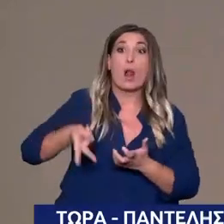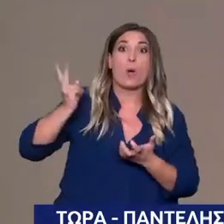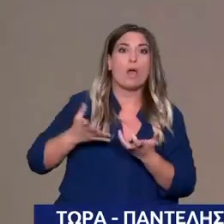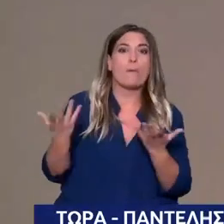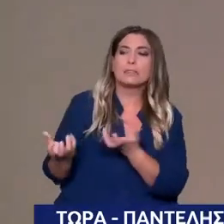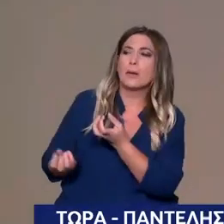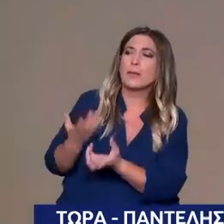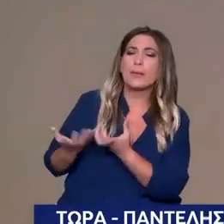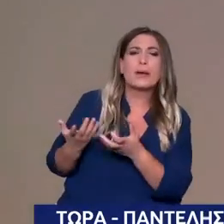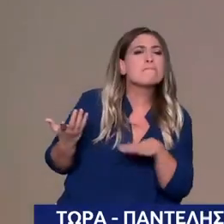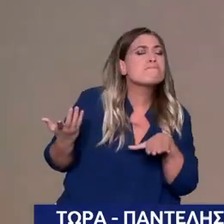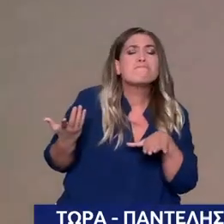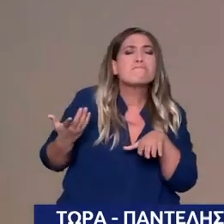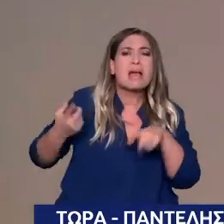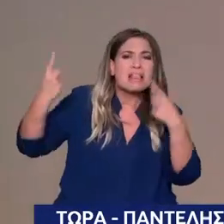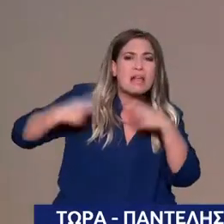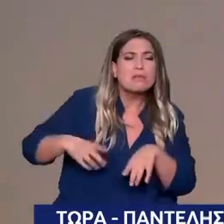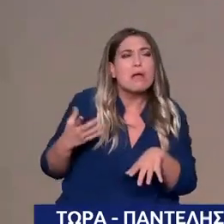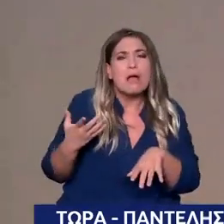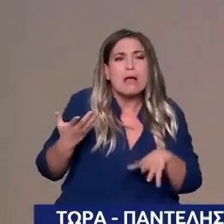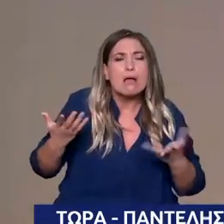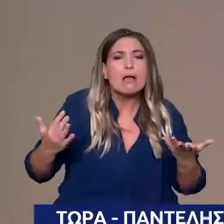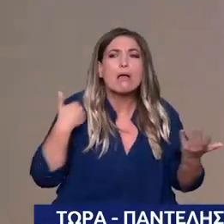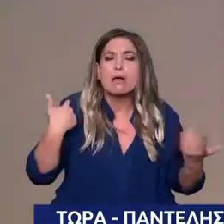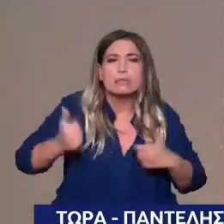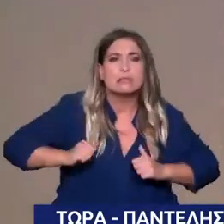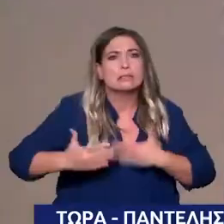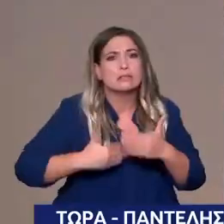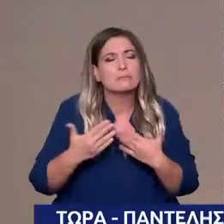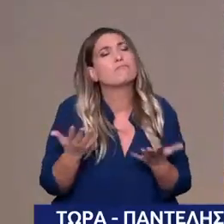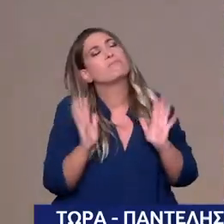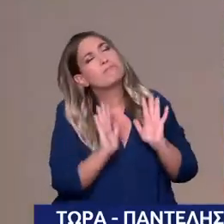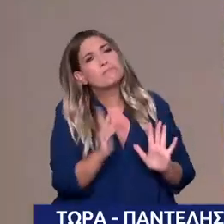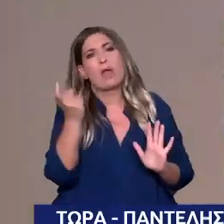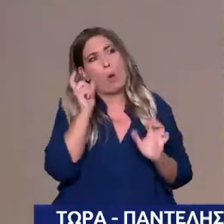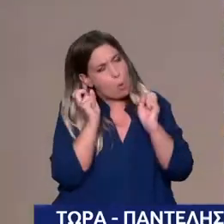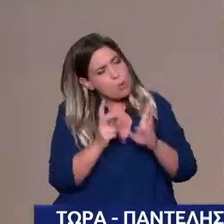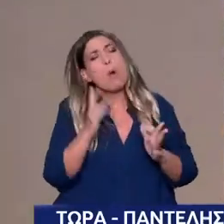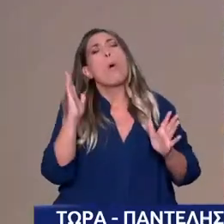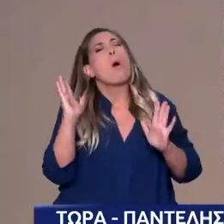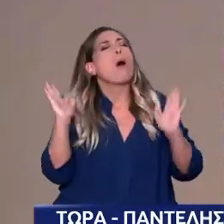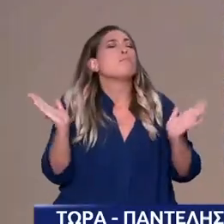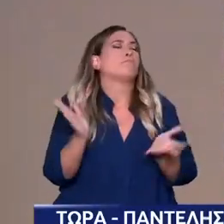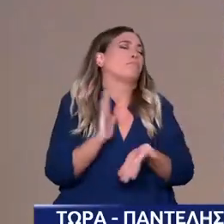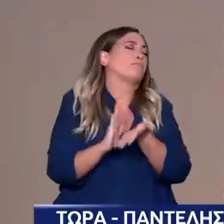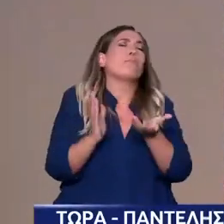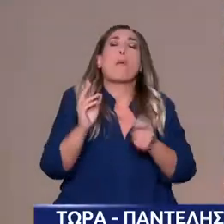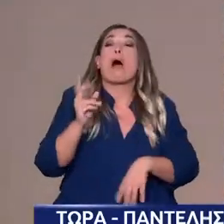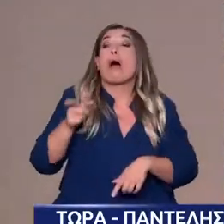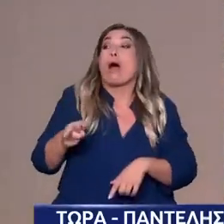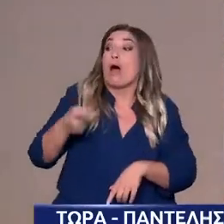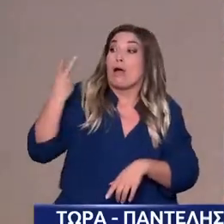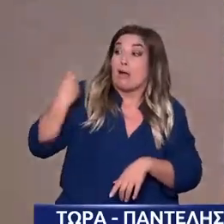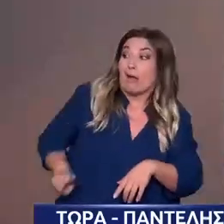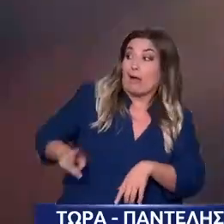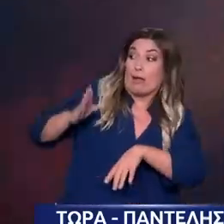Ήταν, φαντάζομαι, ελλειπή συντήρηση. Ναι, είναι κάτι που δεν μπορούμε να το πούμε ακόμα. Ό,τι και να είναι όμως είναι φωτιά. Και η φωτιά